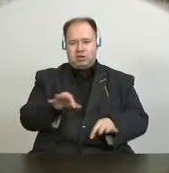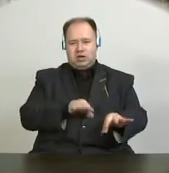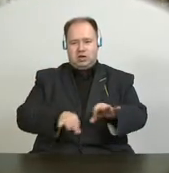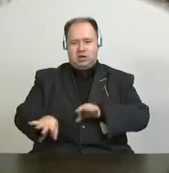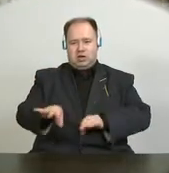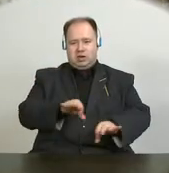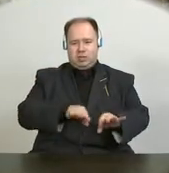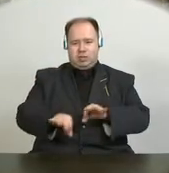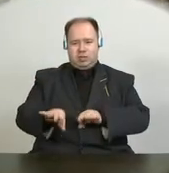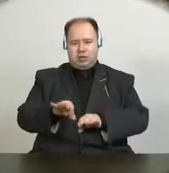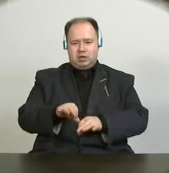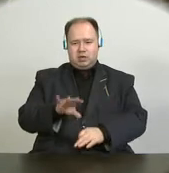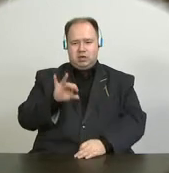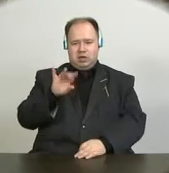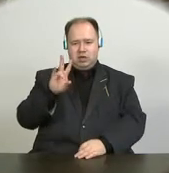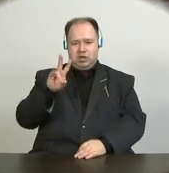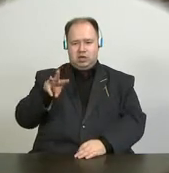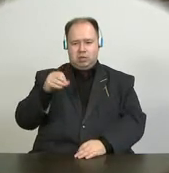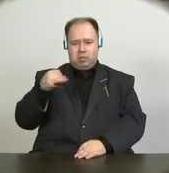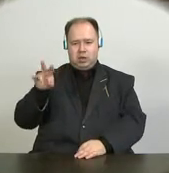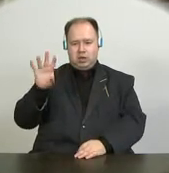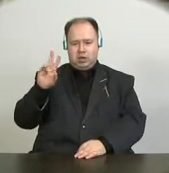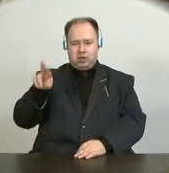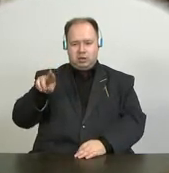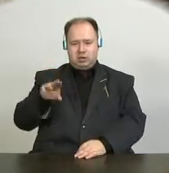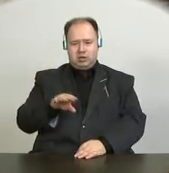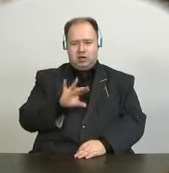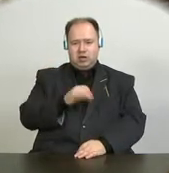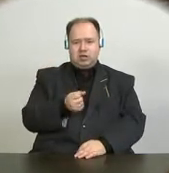in inline ты его сколько incell